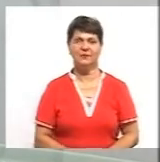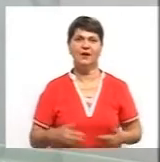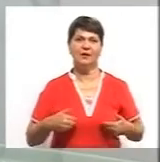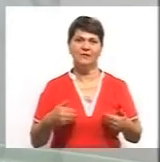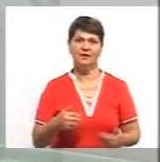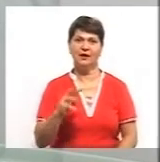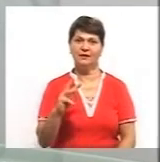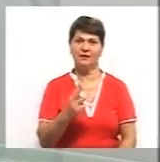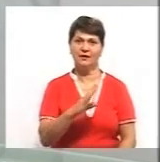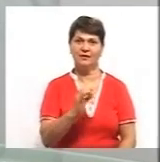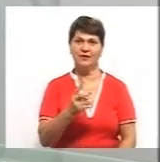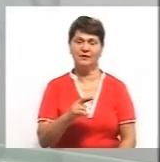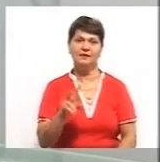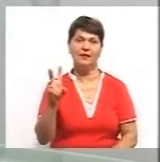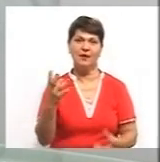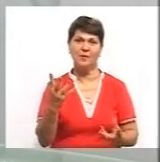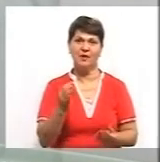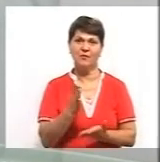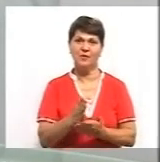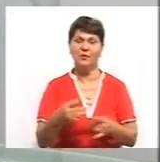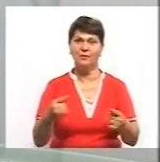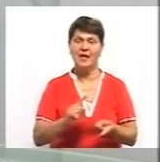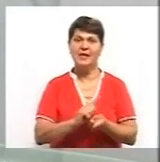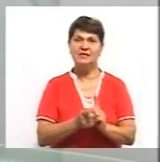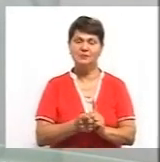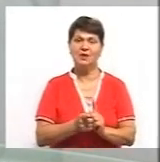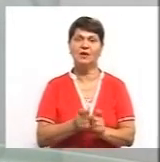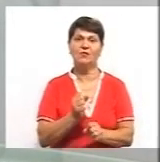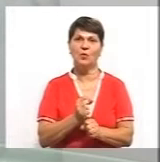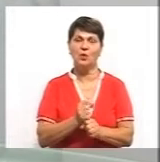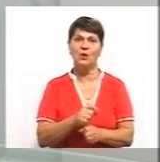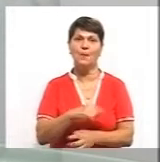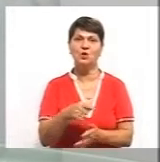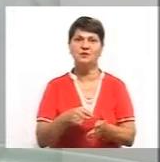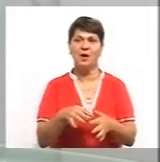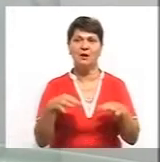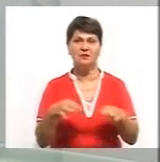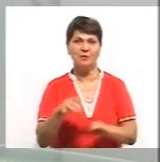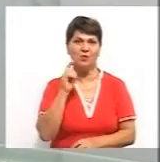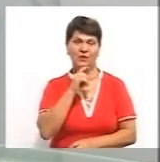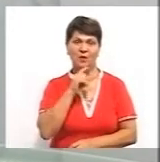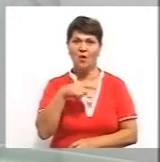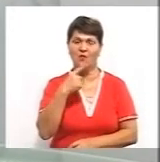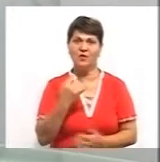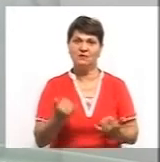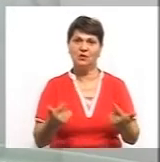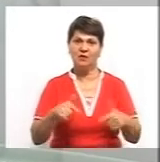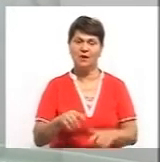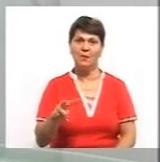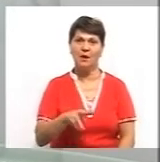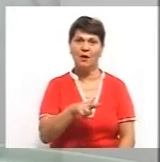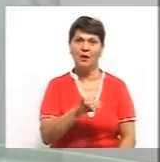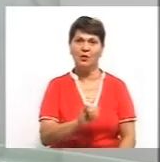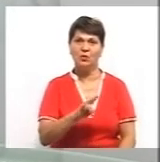Вітаю, 3 вересня. Тема дня в прямому ефірі про зміни в роботі муніципального транспорту у Вінниці. Говоримо сьогодні. Гість в студії Михайло